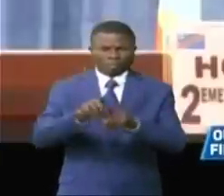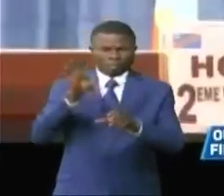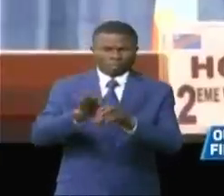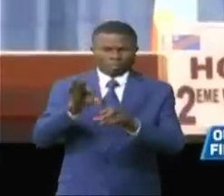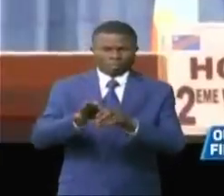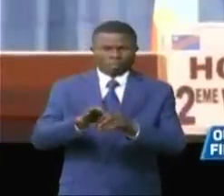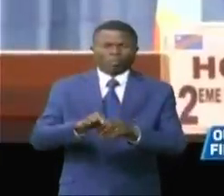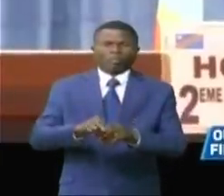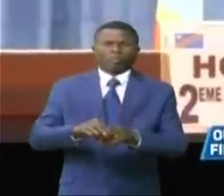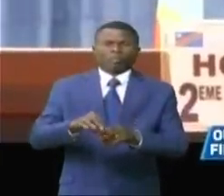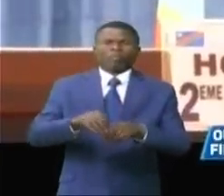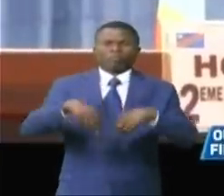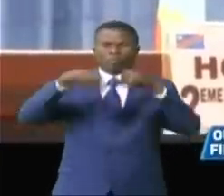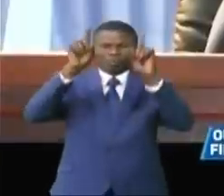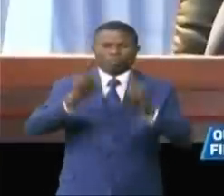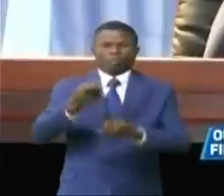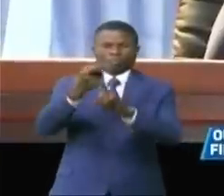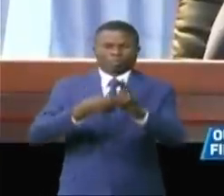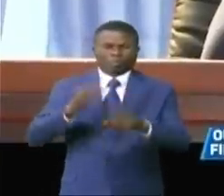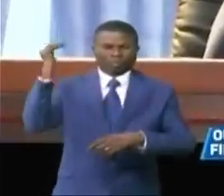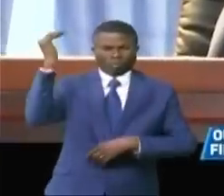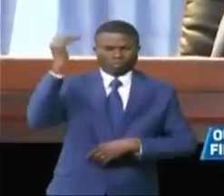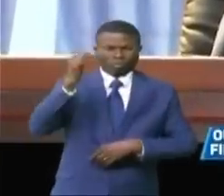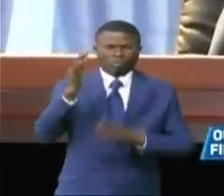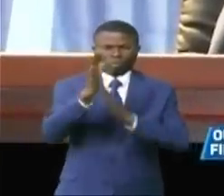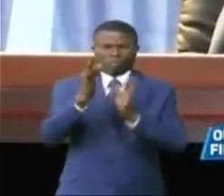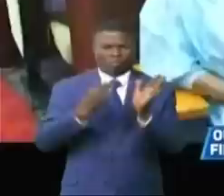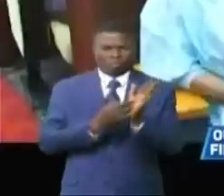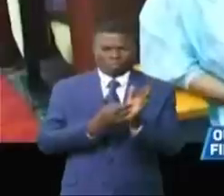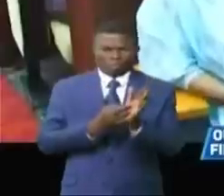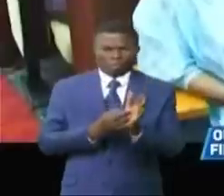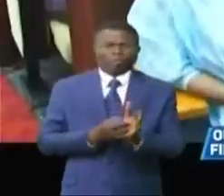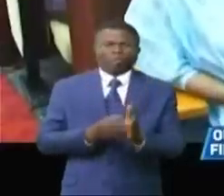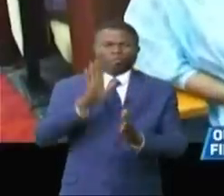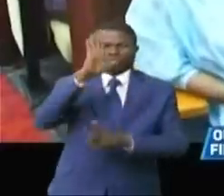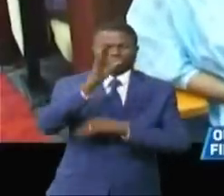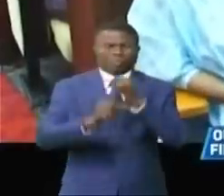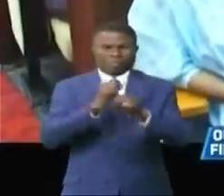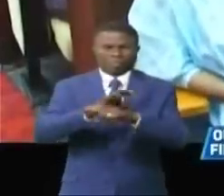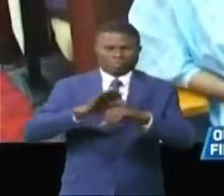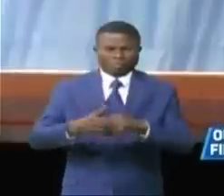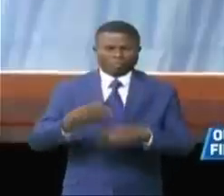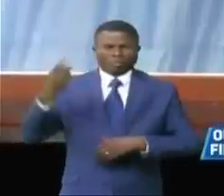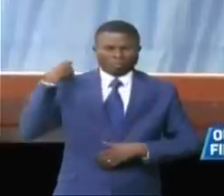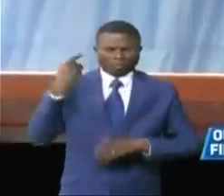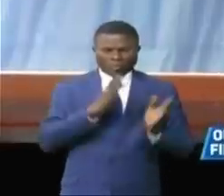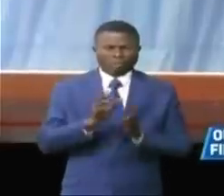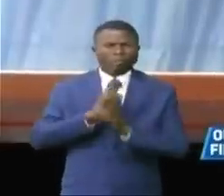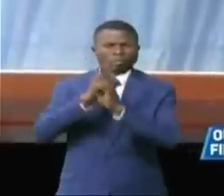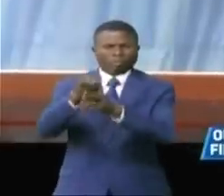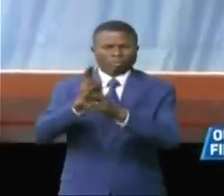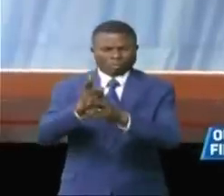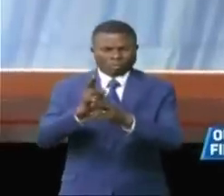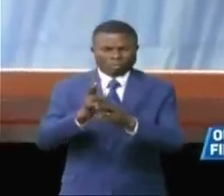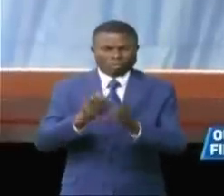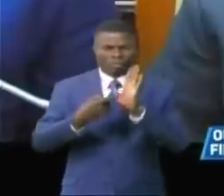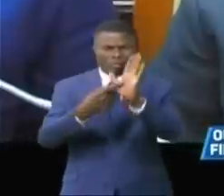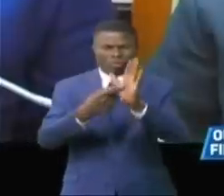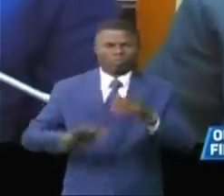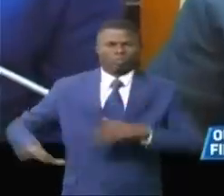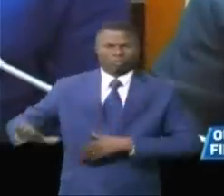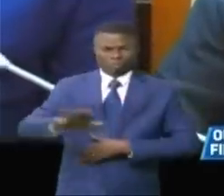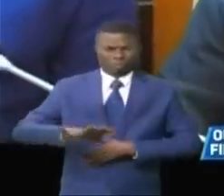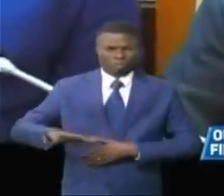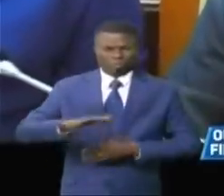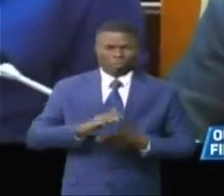2018. Après 5 ans de mandature, les élus nationaux s'apprêtent à rendre compte de leur mission de représentation nationale.